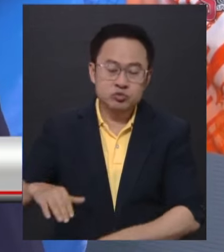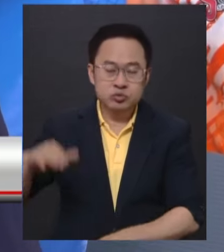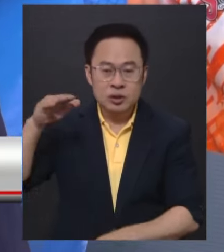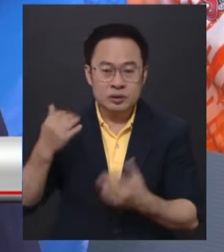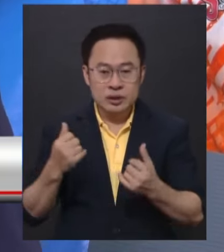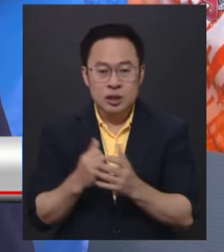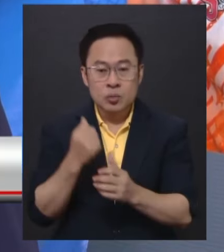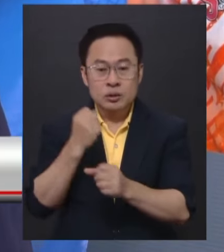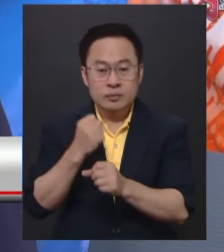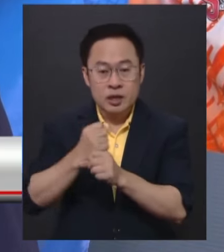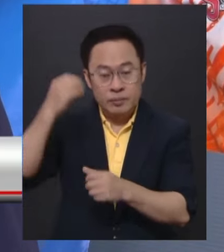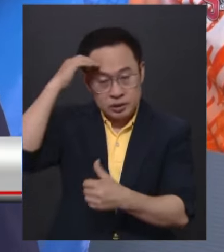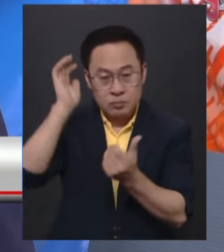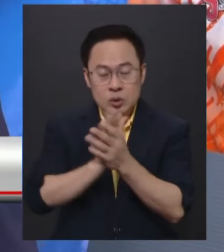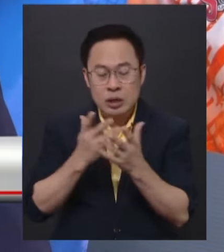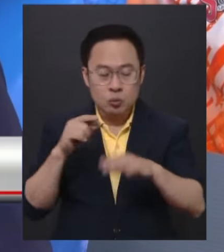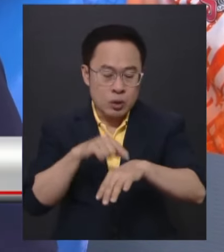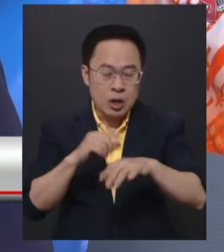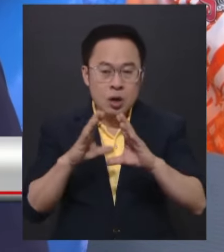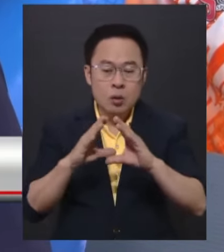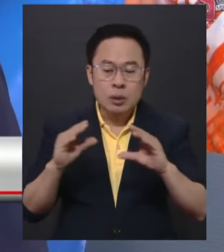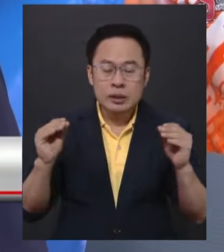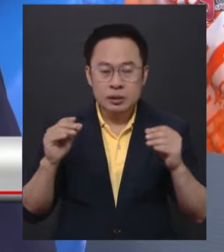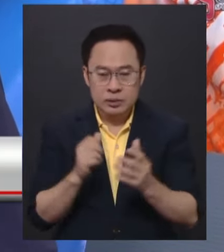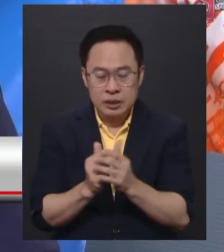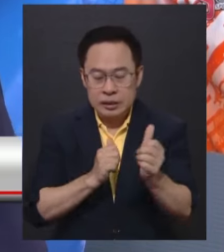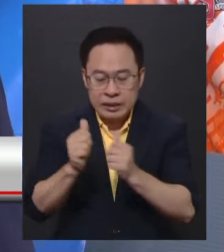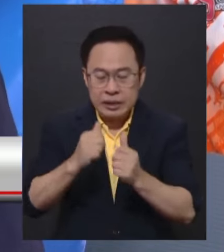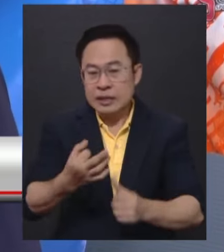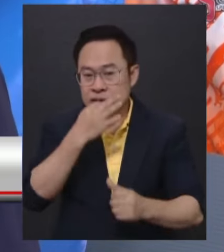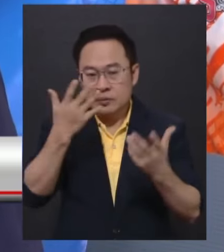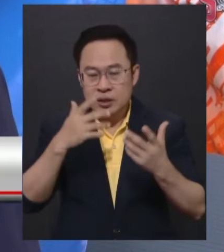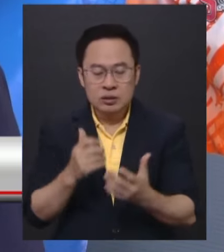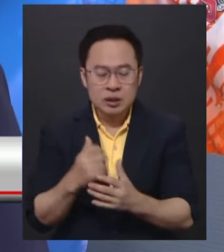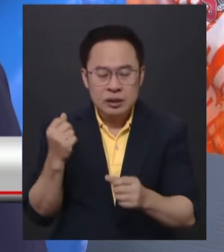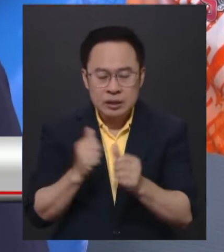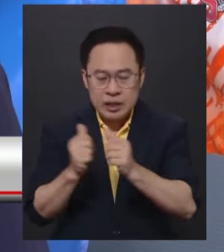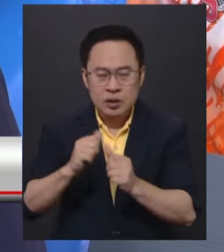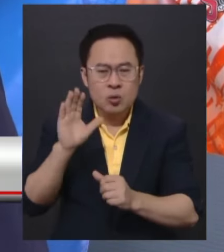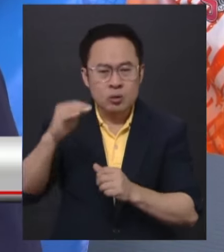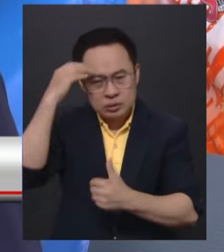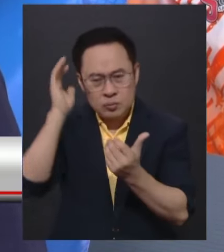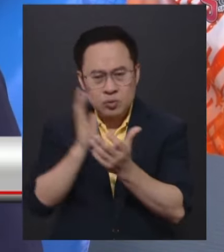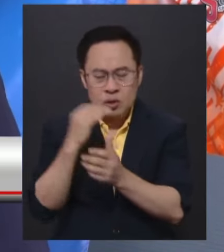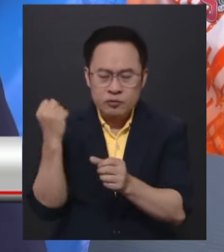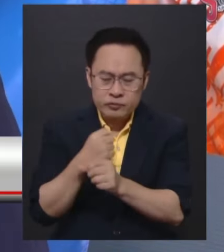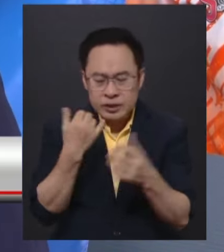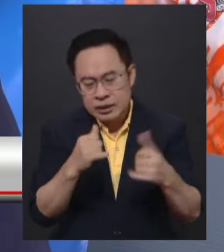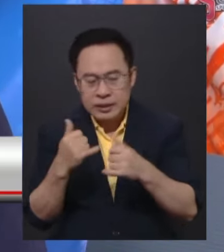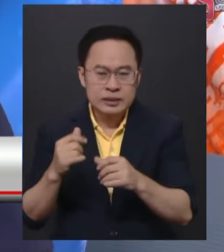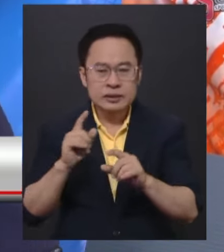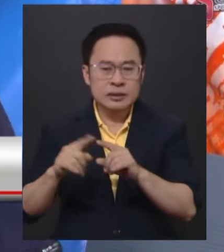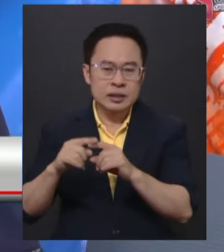ามาทำงานเป็นตำรวจก็จะไม่ได้แข่งอาชีพแล้วก็จะมาแข่งแค่แบบแมตช์ตำรวจซ้อมบ้างไม่ซ้อมบ้